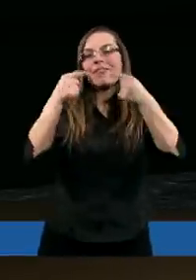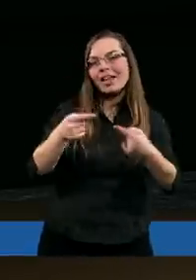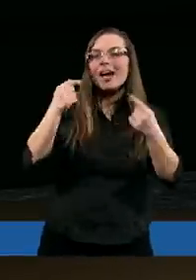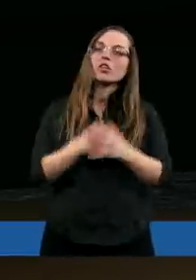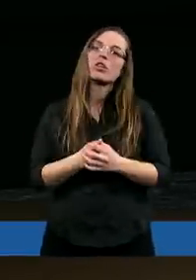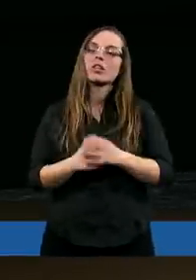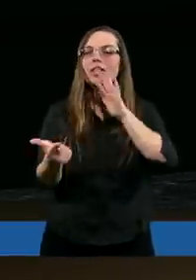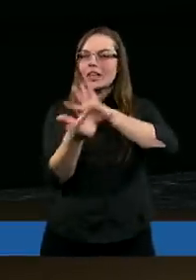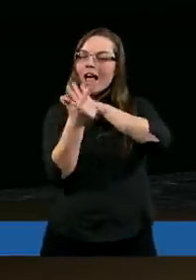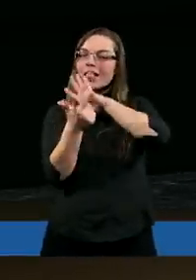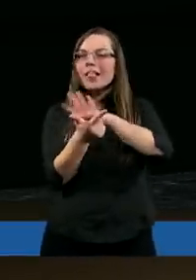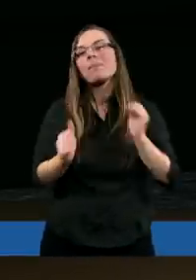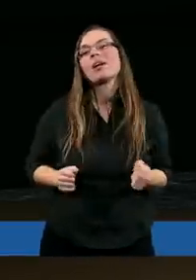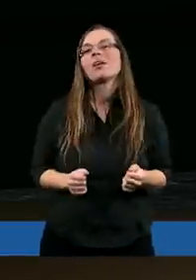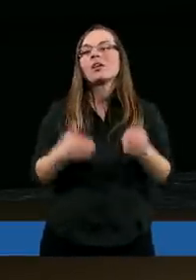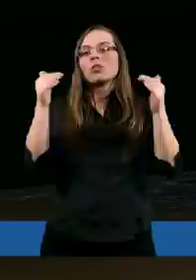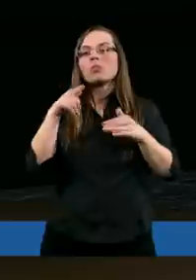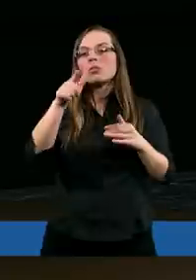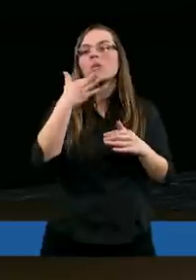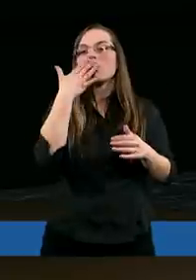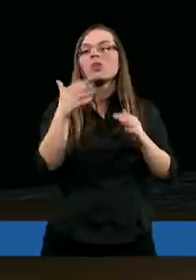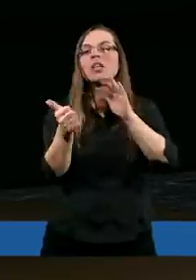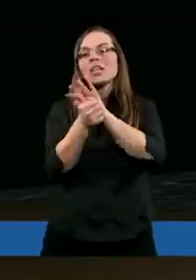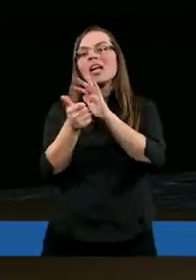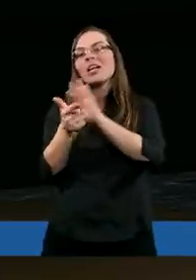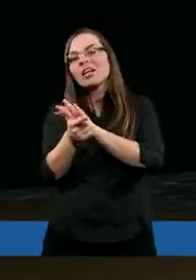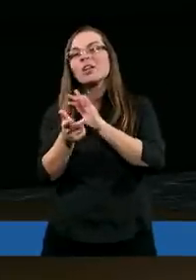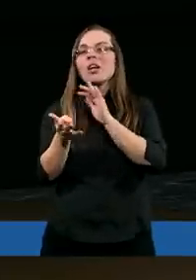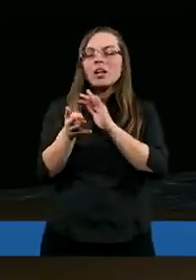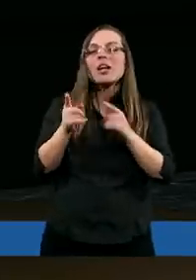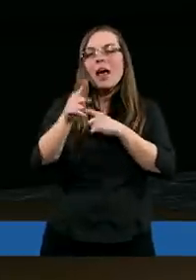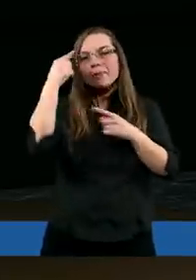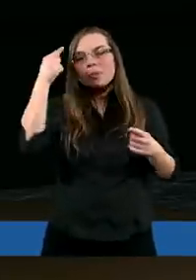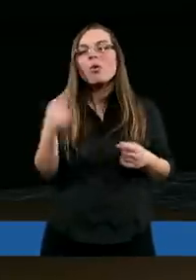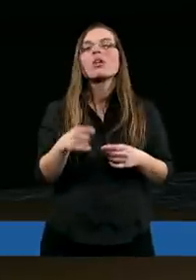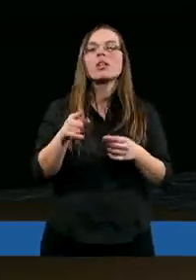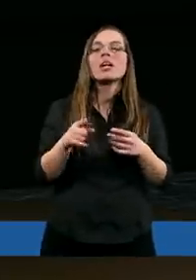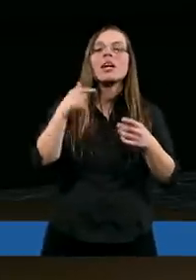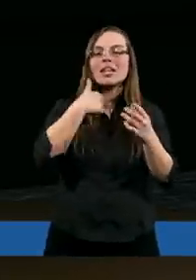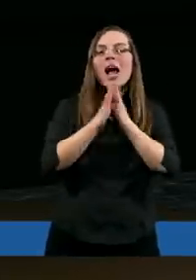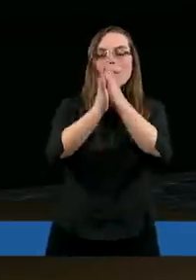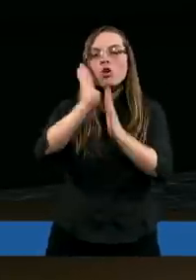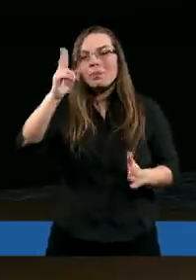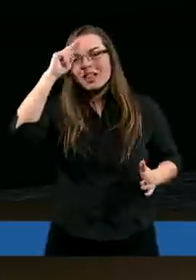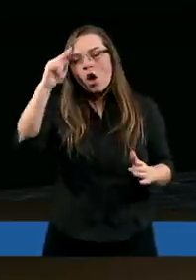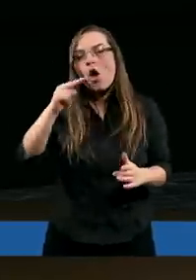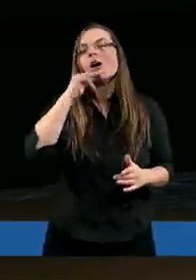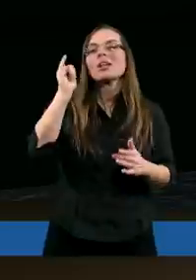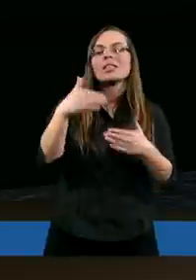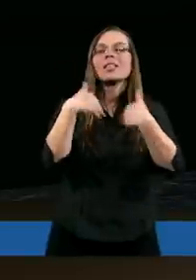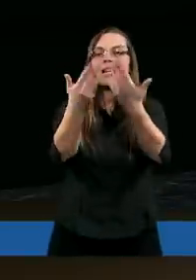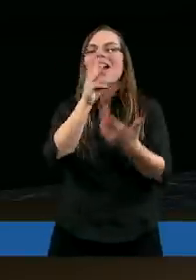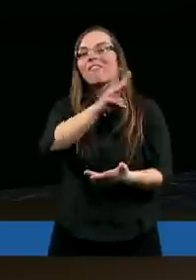wiersz 17. Może ten 16, 17 jeszcze dla przypomnienia. Ja prosić będę Ojca i da